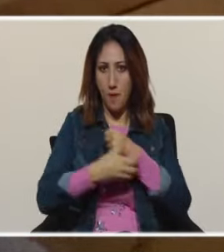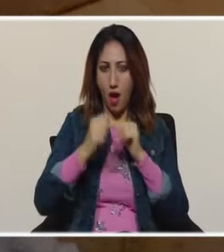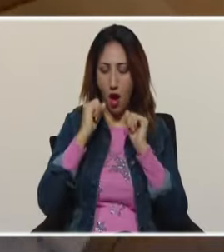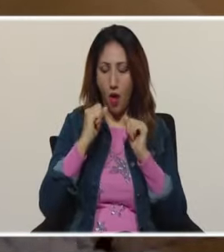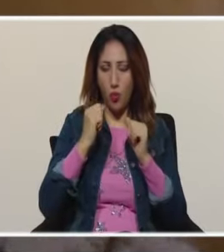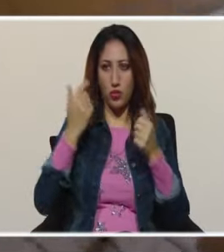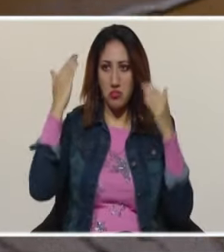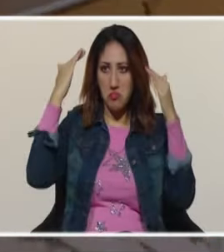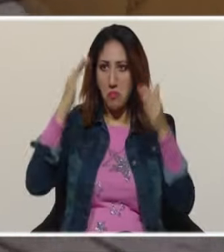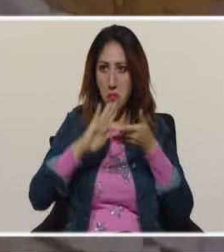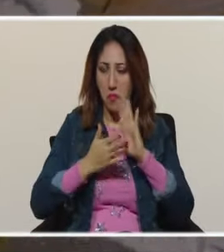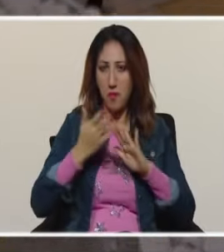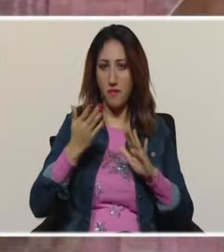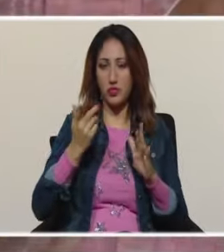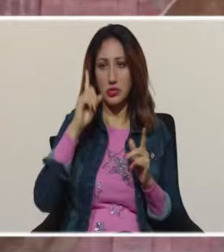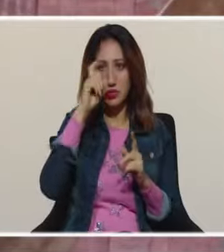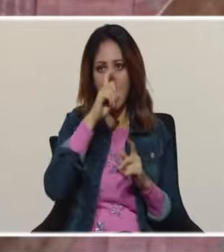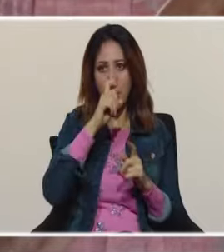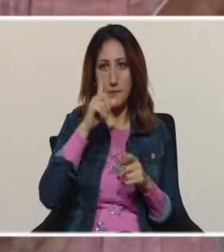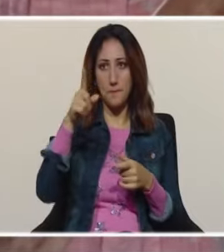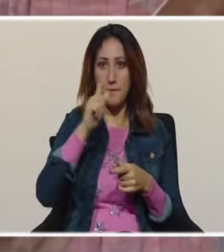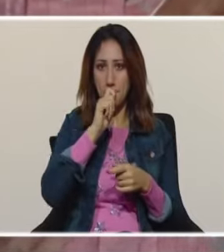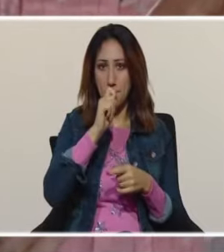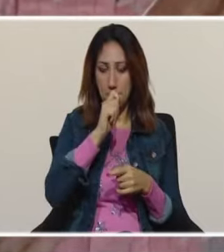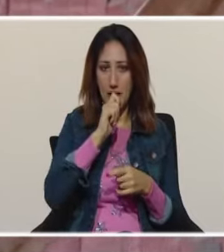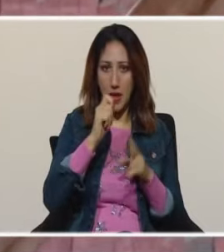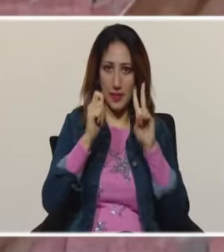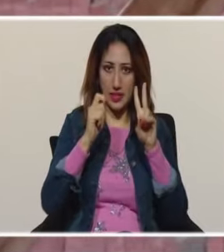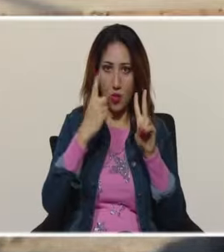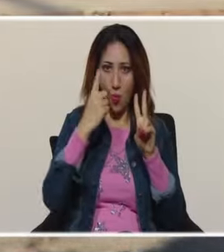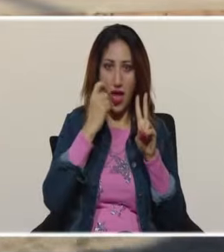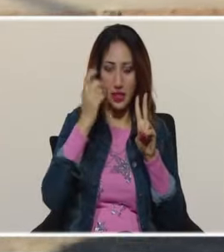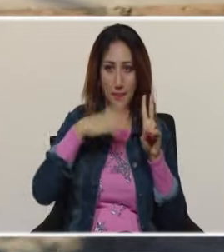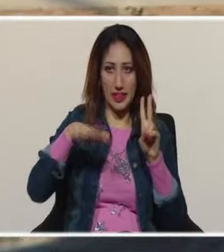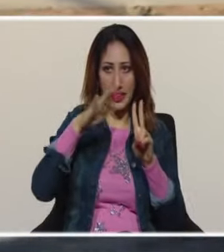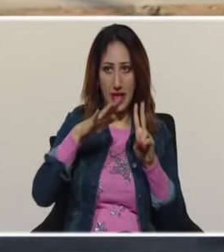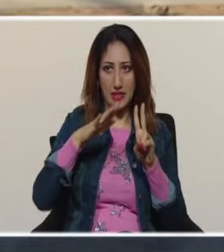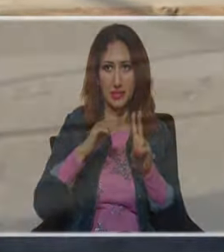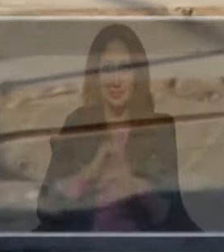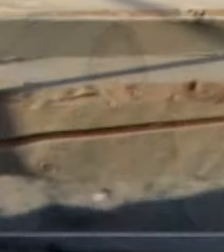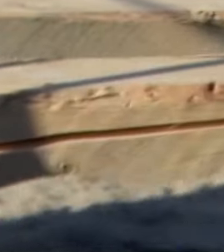مفيش قبض مفيش أي حاجة، بالتعاون مع برنامج واحد من الناس قدرنا نعملهم سقف النهاردة.